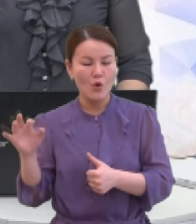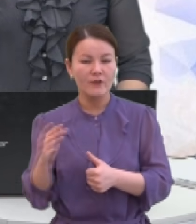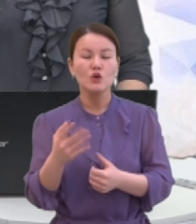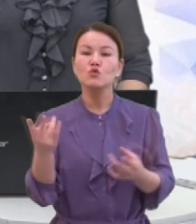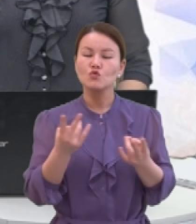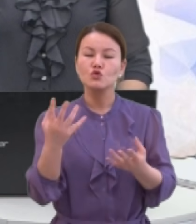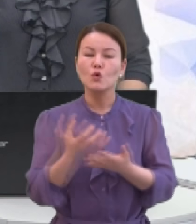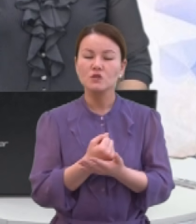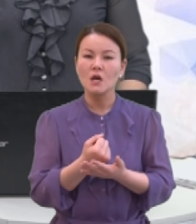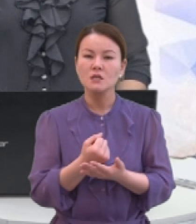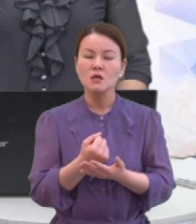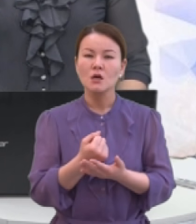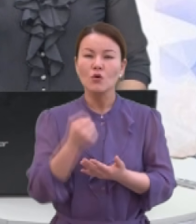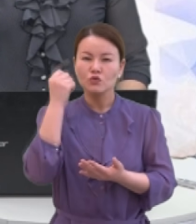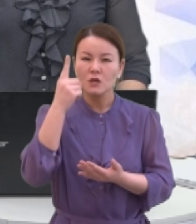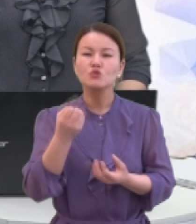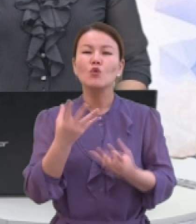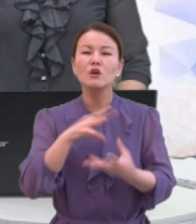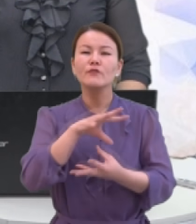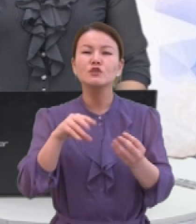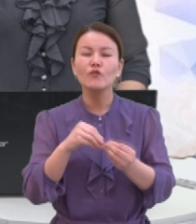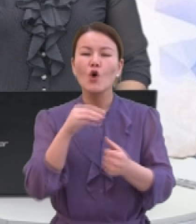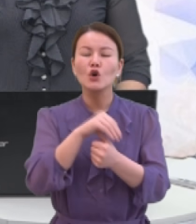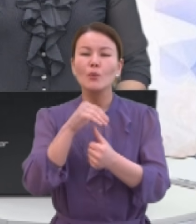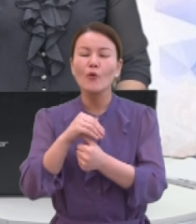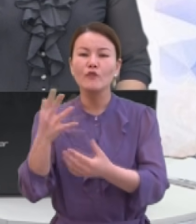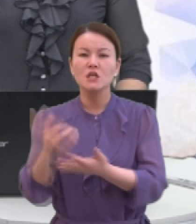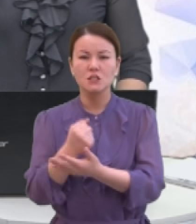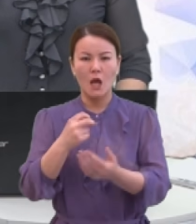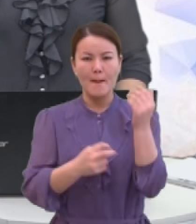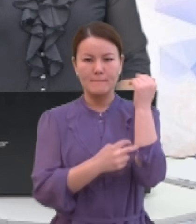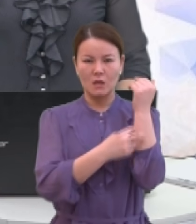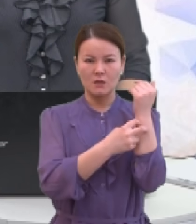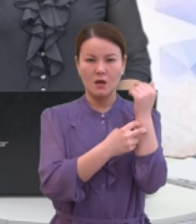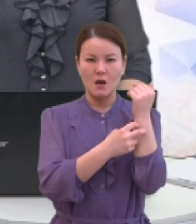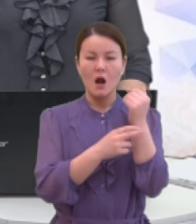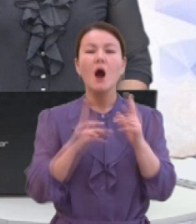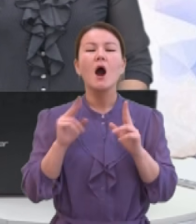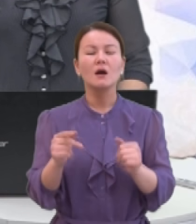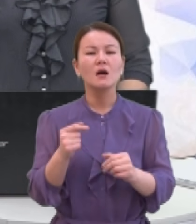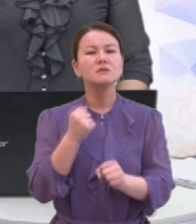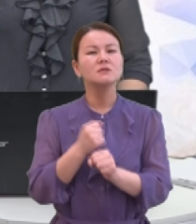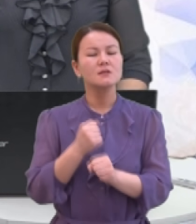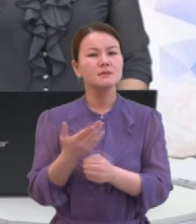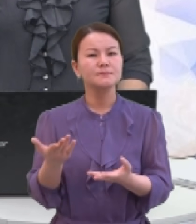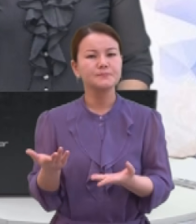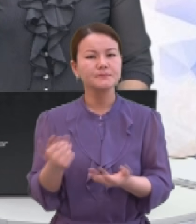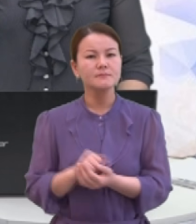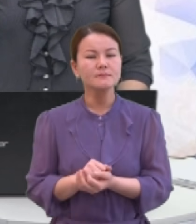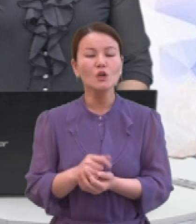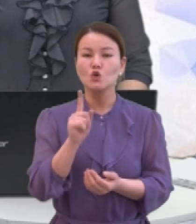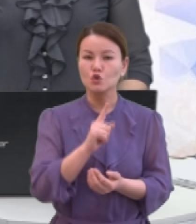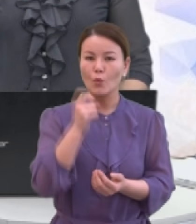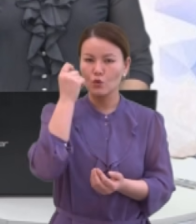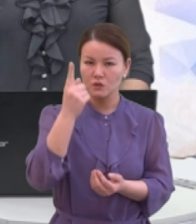сколько всего грибов нашла белочка как же это сделать чтобы